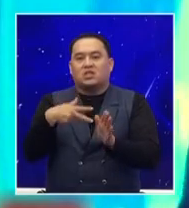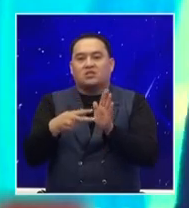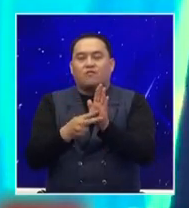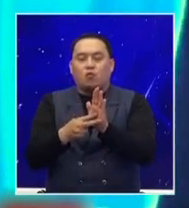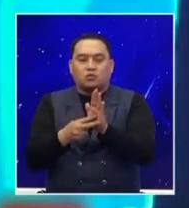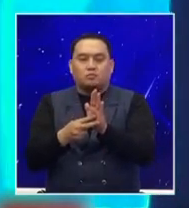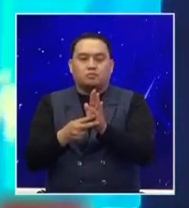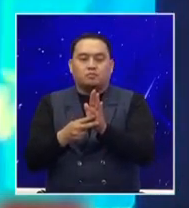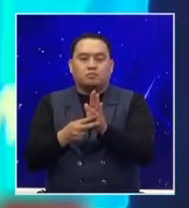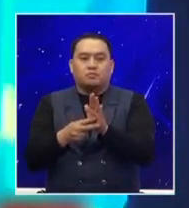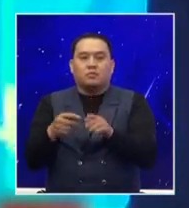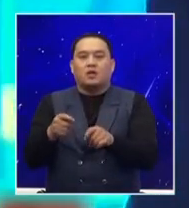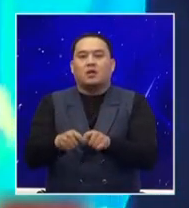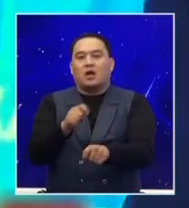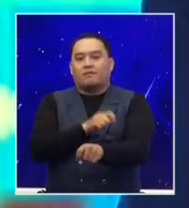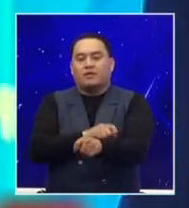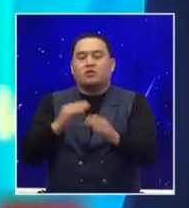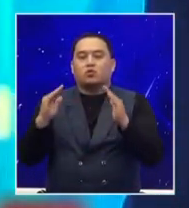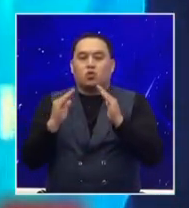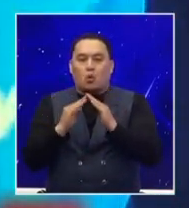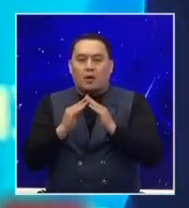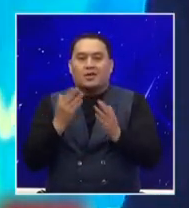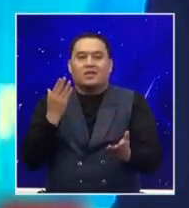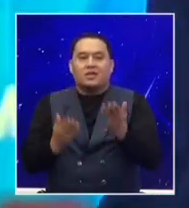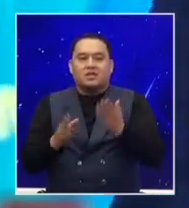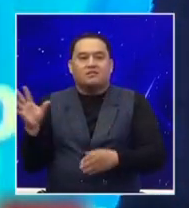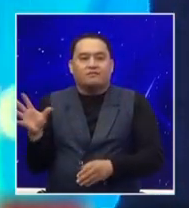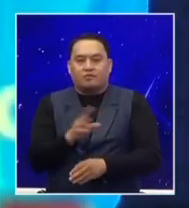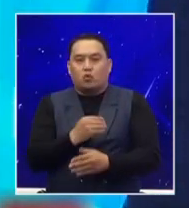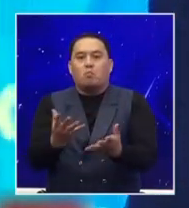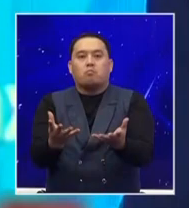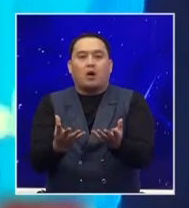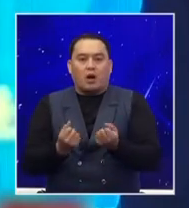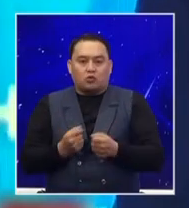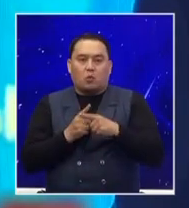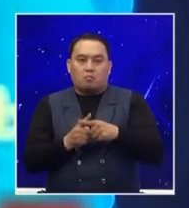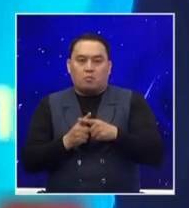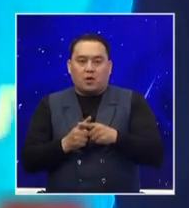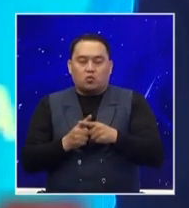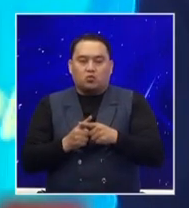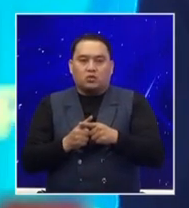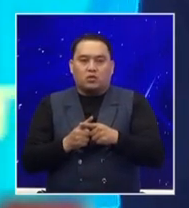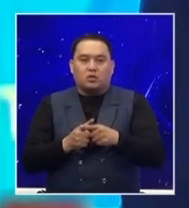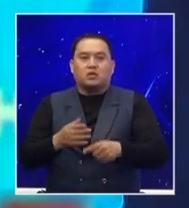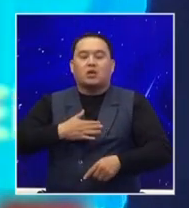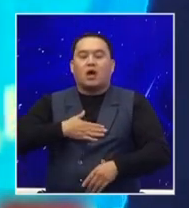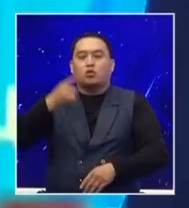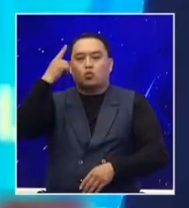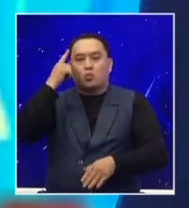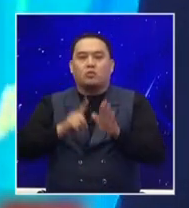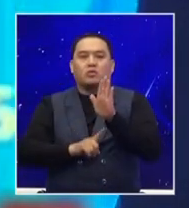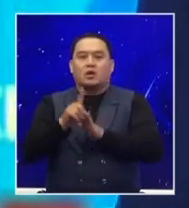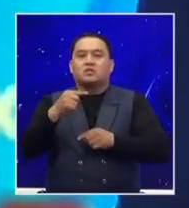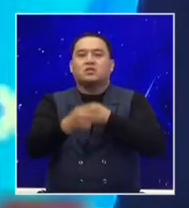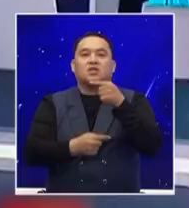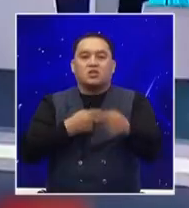кажется, тысяч квадратных метров жилья. Если вот это все получит положительное заключение, то, я думаю, в начале